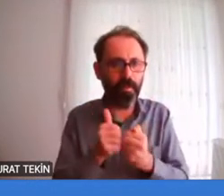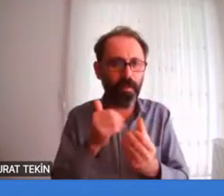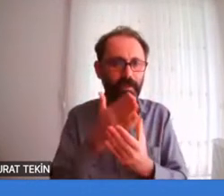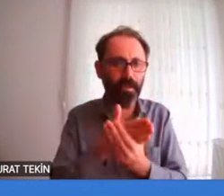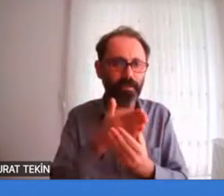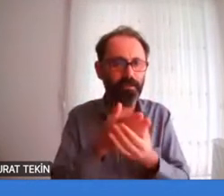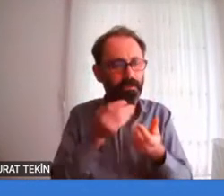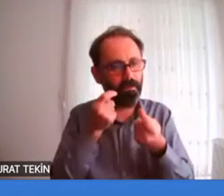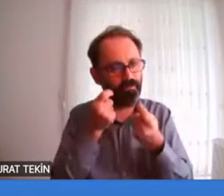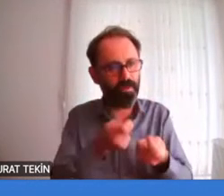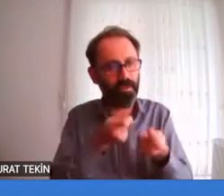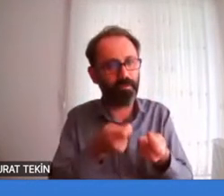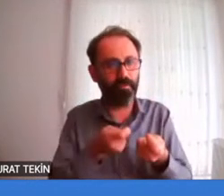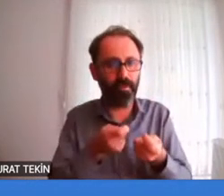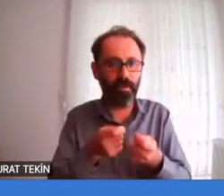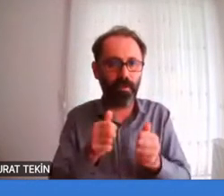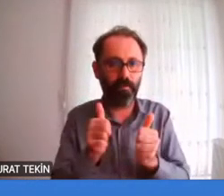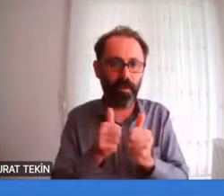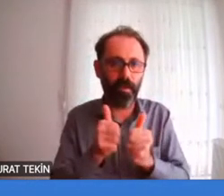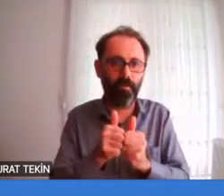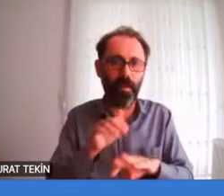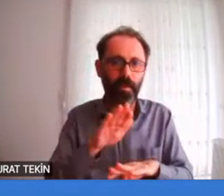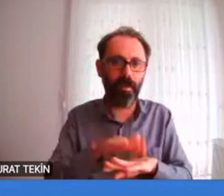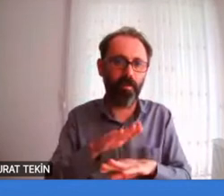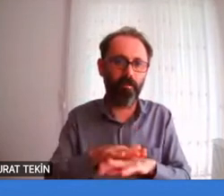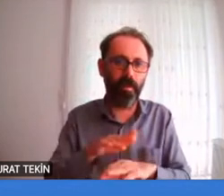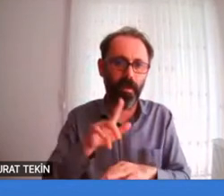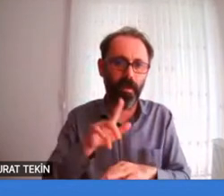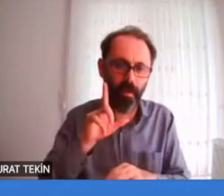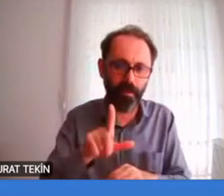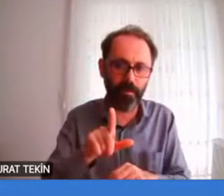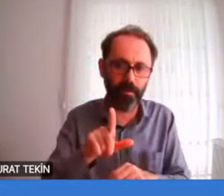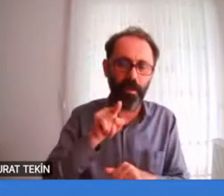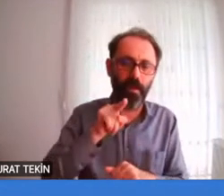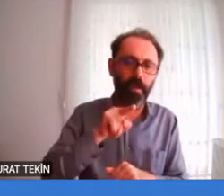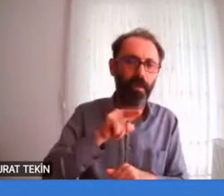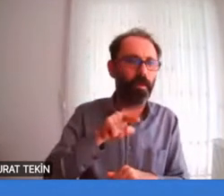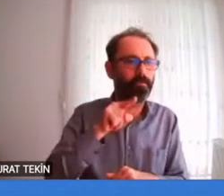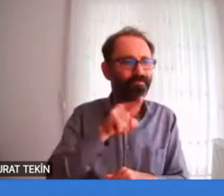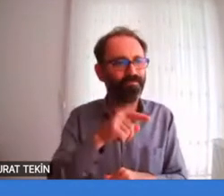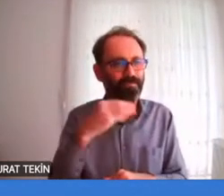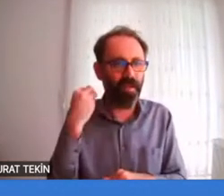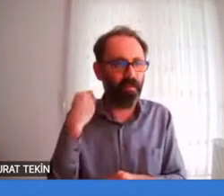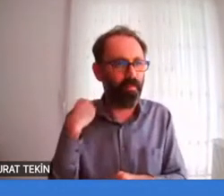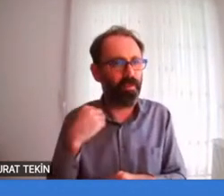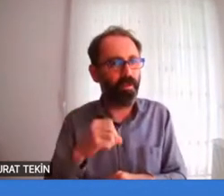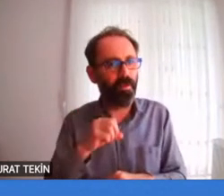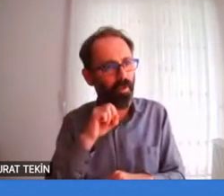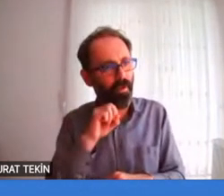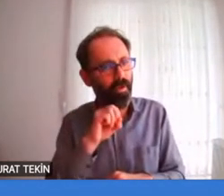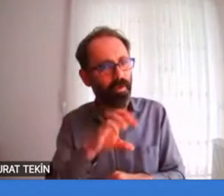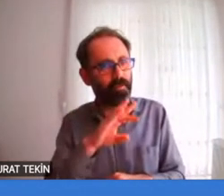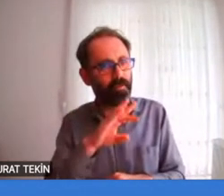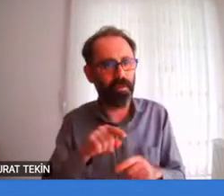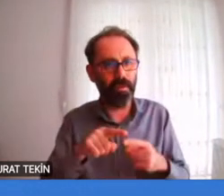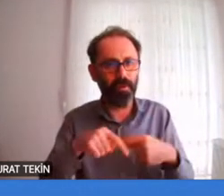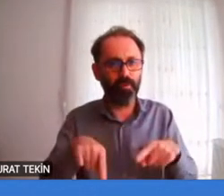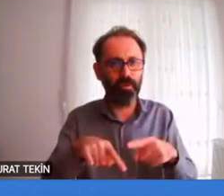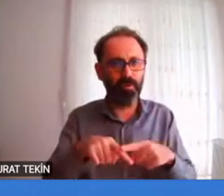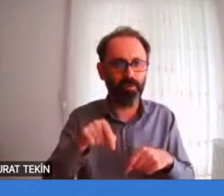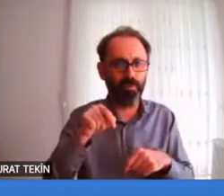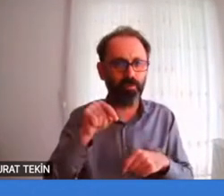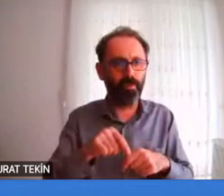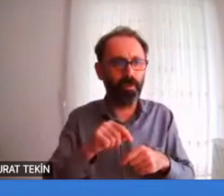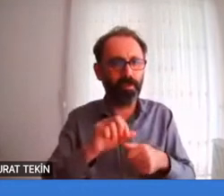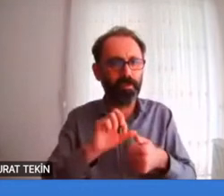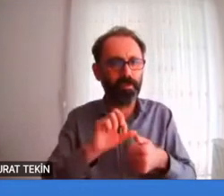zorluyordum, ailemi de zorluyordum. Hocamızın tek bir kelimesi ailemi döndürdü. Siz bunu gönderin, ben